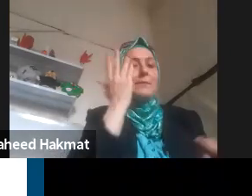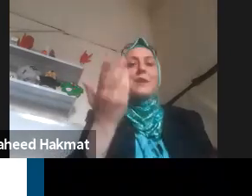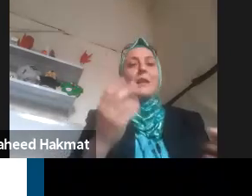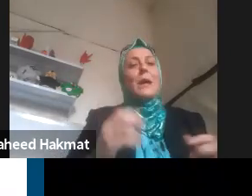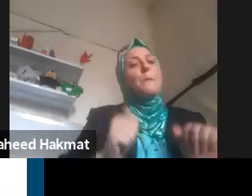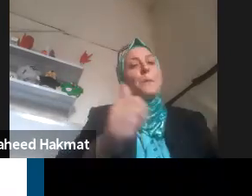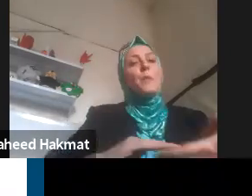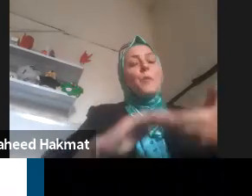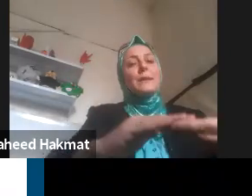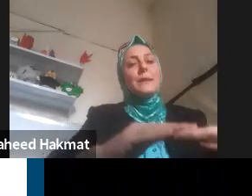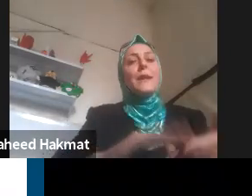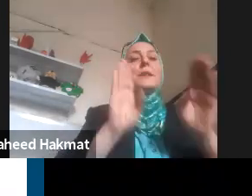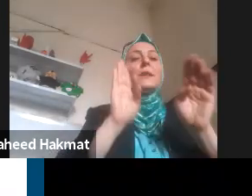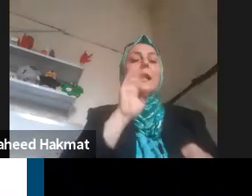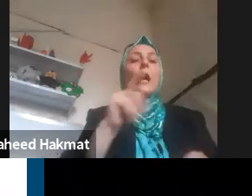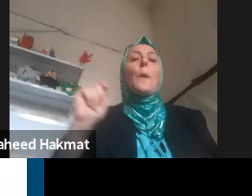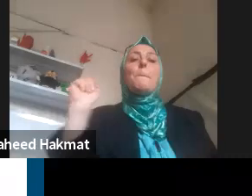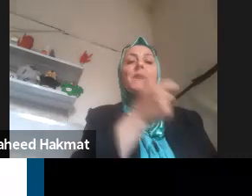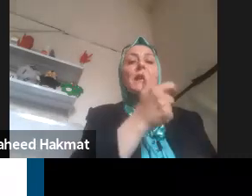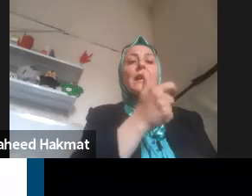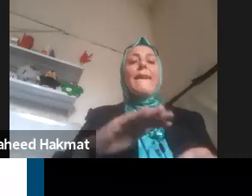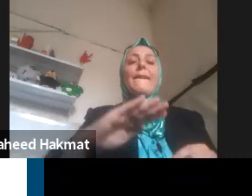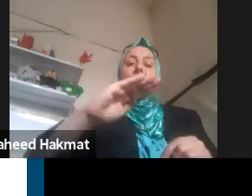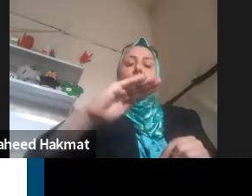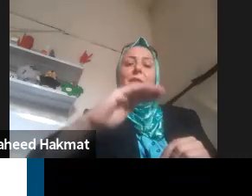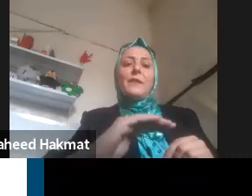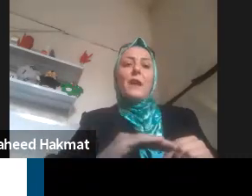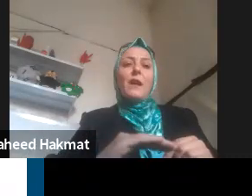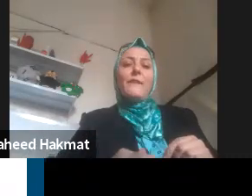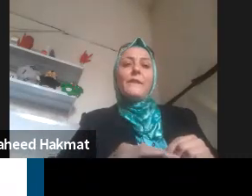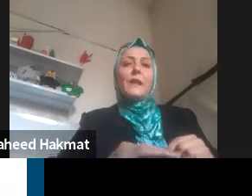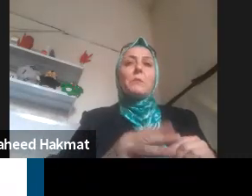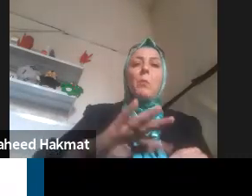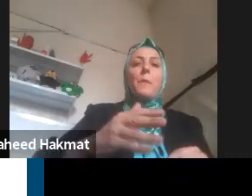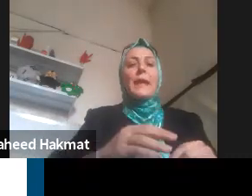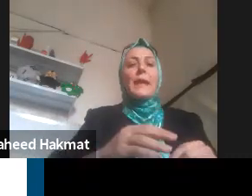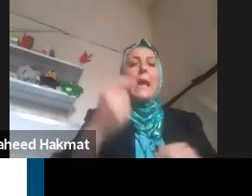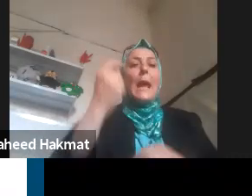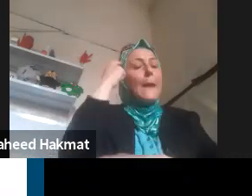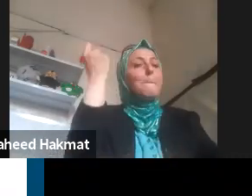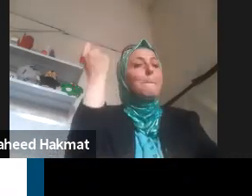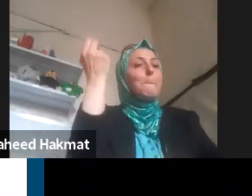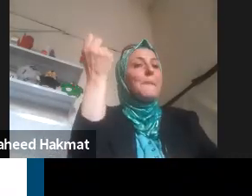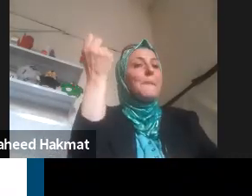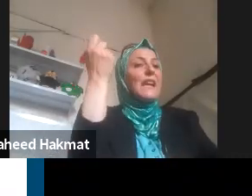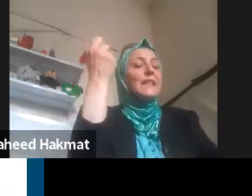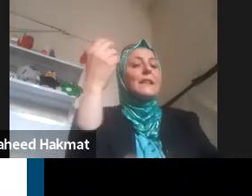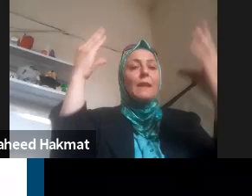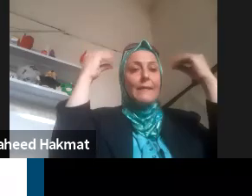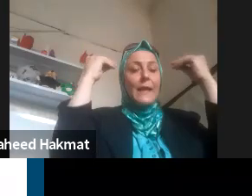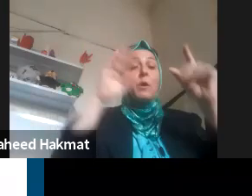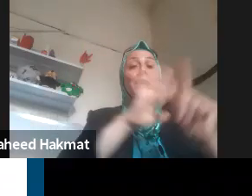المتسارعة. في عنا تخفيضات المتوقعة في ميزانيات التعليم، وهذا عم بيأثر كتير بسبب الأزمة